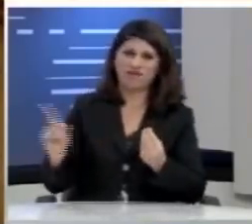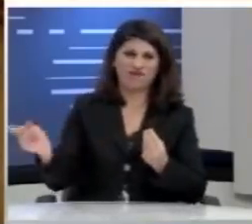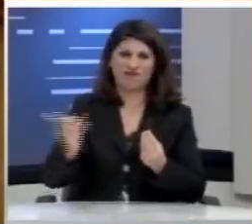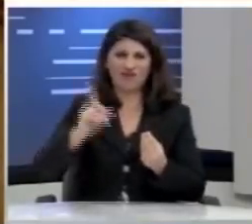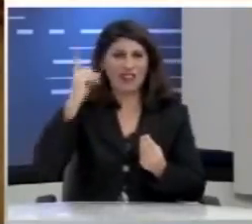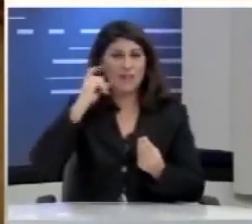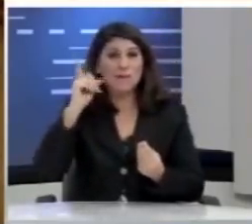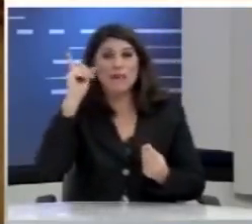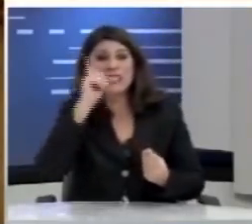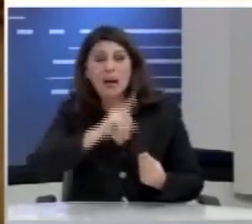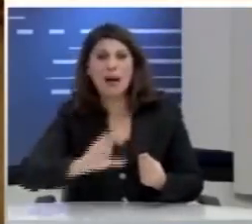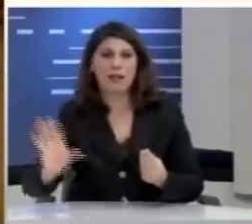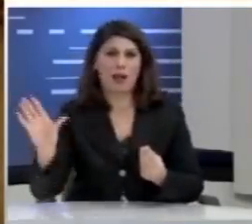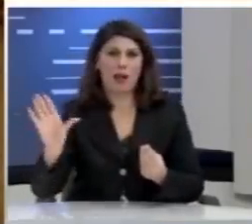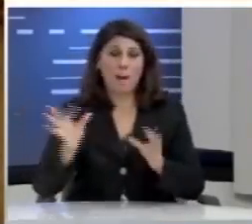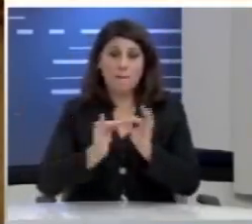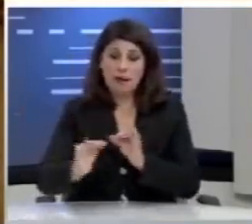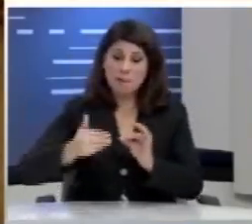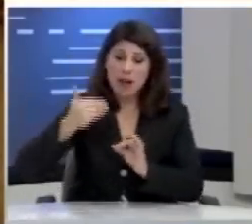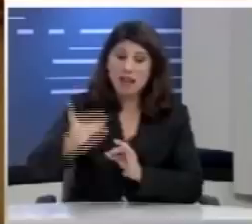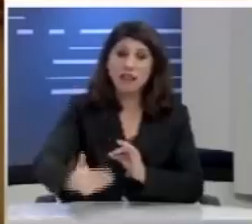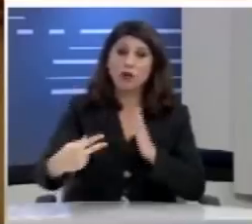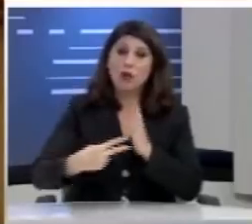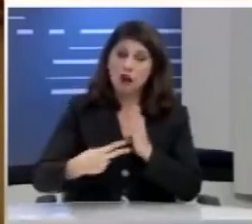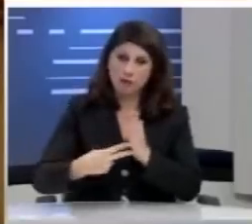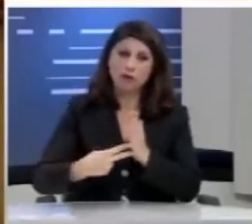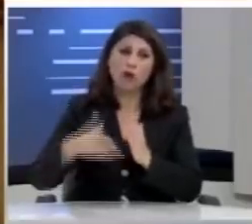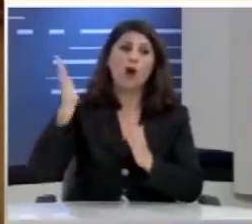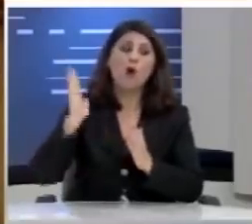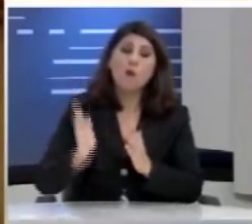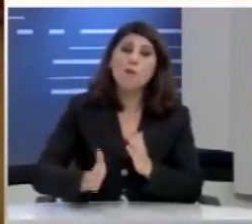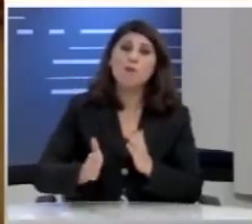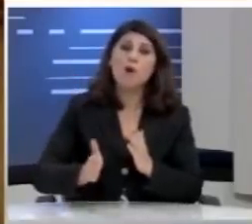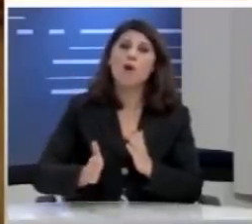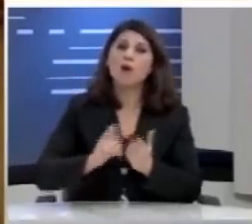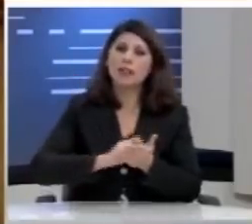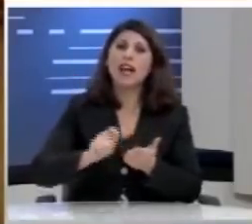μνημόνια πριν και τα μέτρα μετά τον Αύγουστο θα μπορούσε κάλλιστα να τα